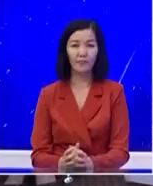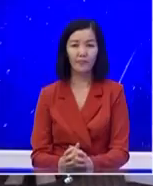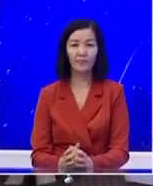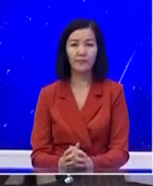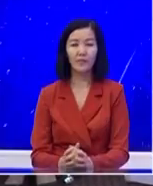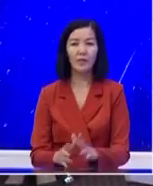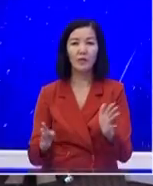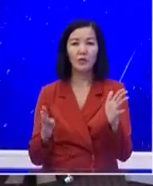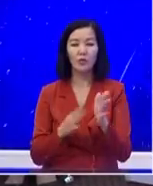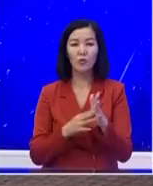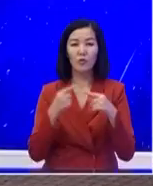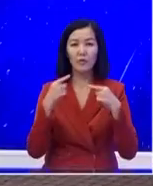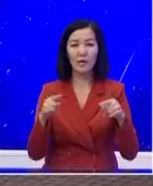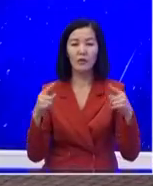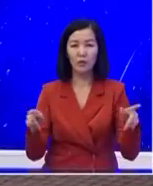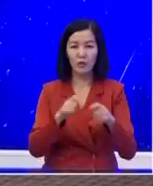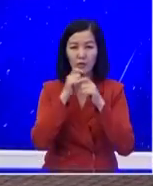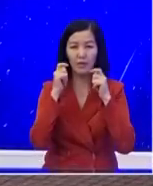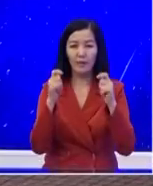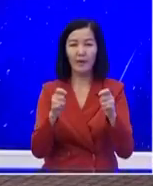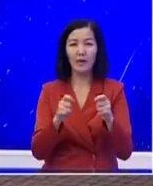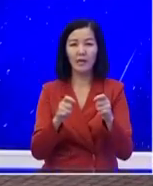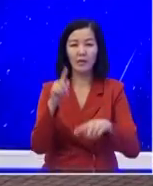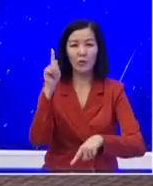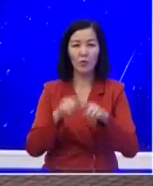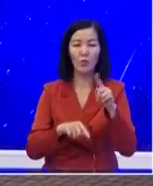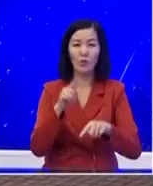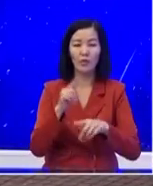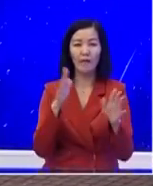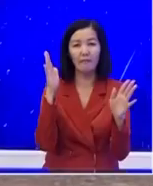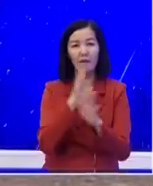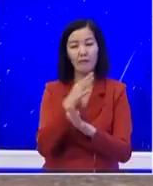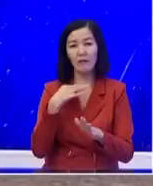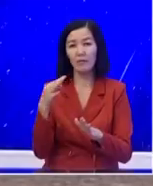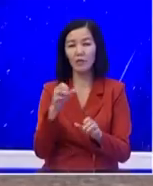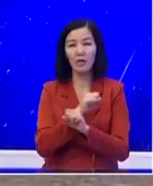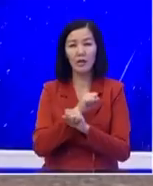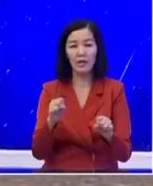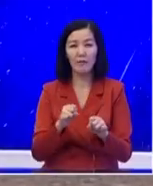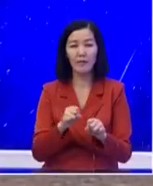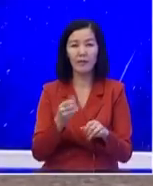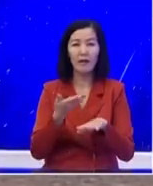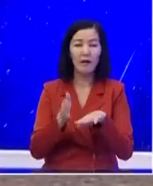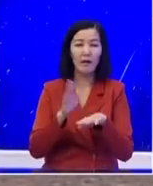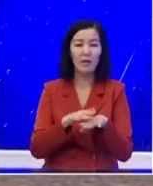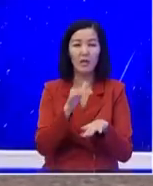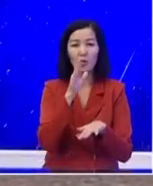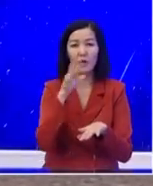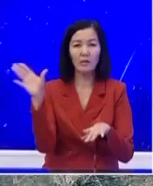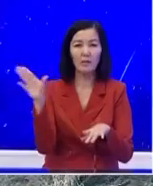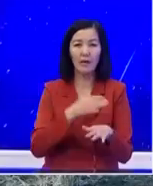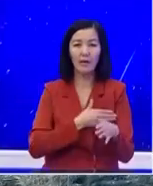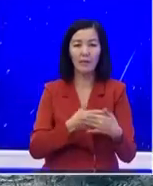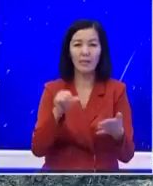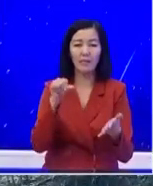Олар 9-9-да түрлі сала тұтқасын ұстап келеді. Отан тағдырына бейже қарай алмайды. Елбасына күн туғанда ешбірі аянып